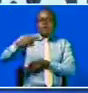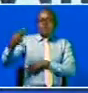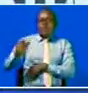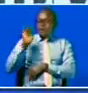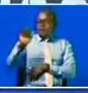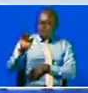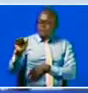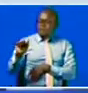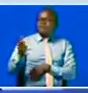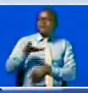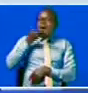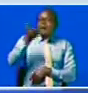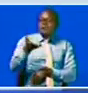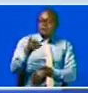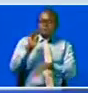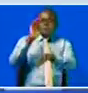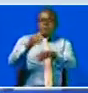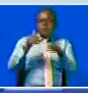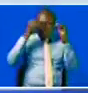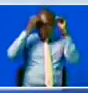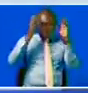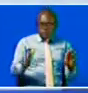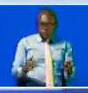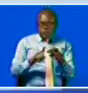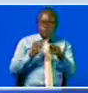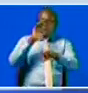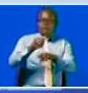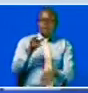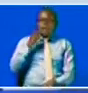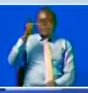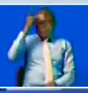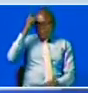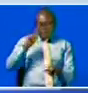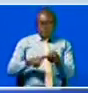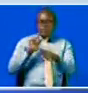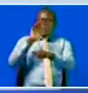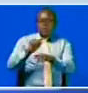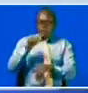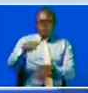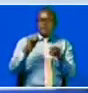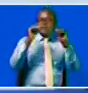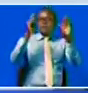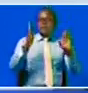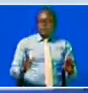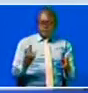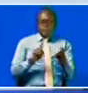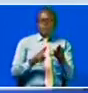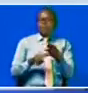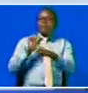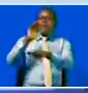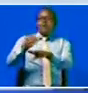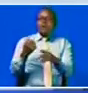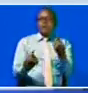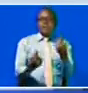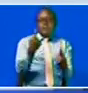kuhusu tuhuma hizi. To call the student, we are going to call the parent, we are going to call these teachers, we are going to call